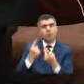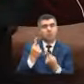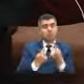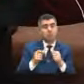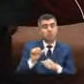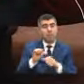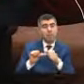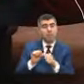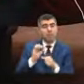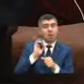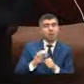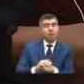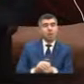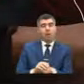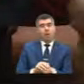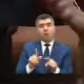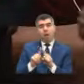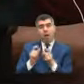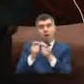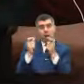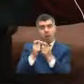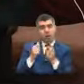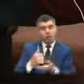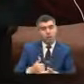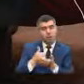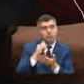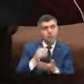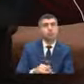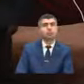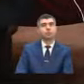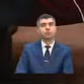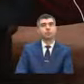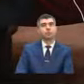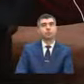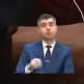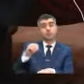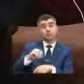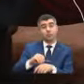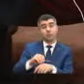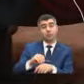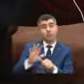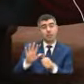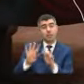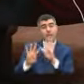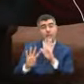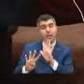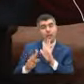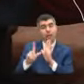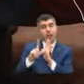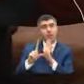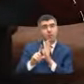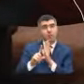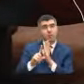رقم 1795 متعلق بشركات المساهمة، قانون 2119 تتميم وتغيير قانون 596 المتعلق بشركة